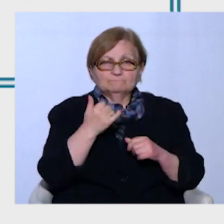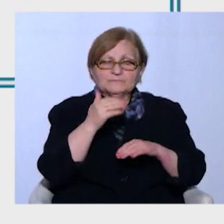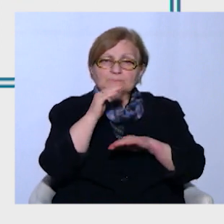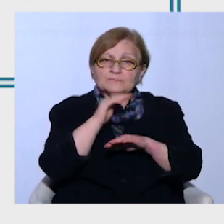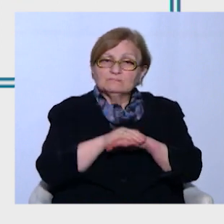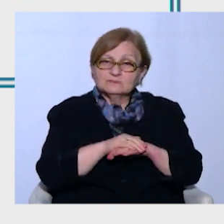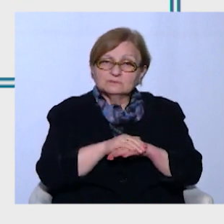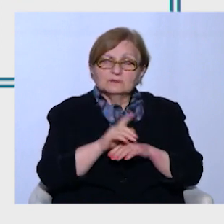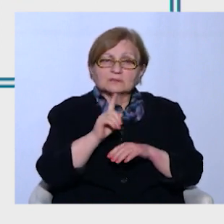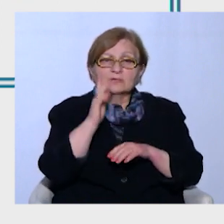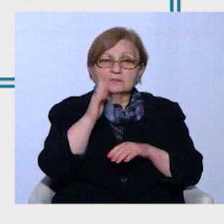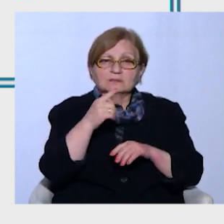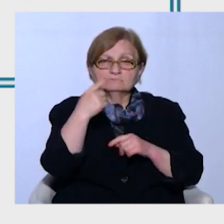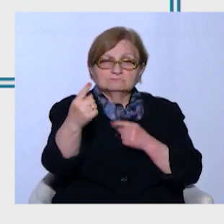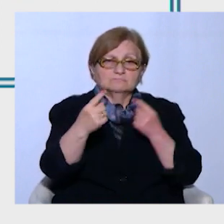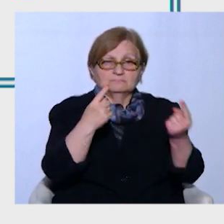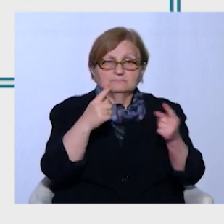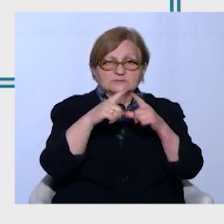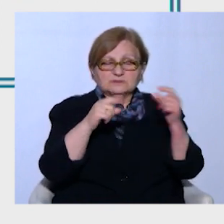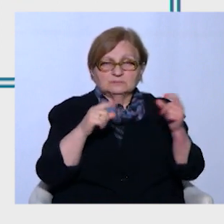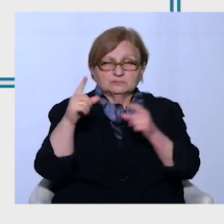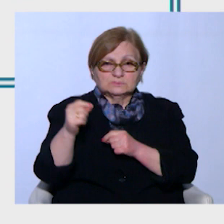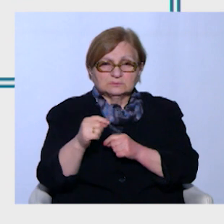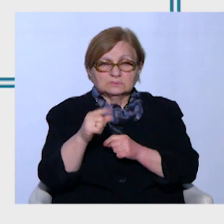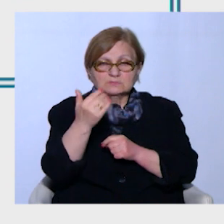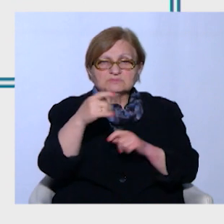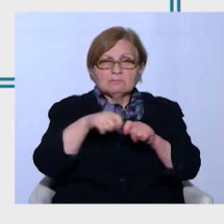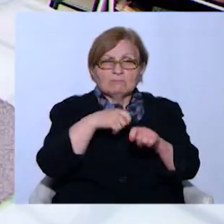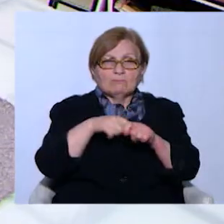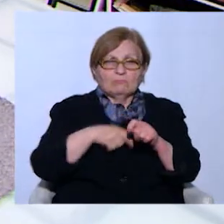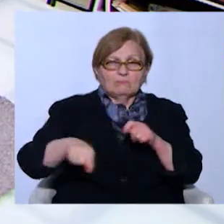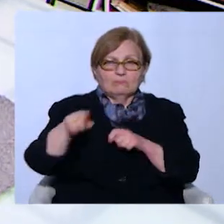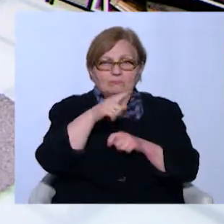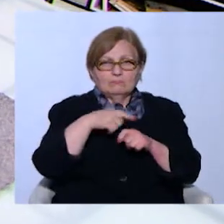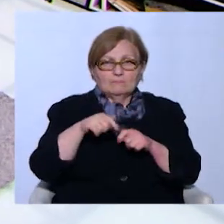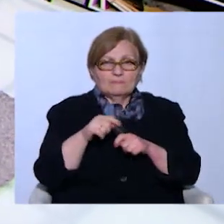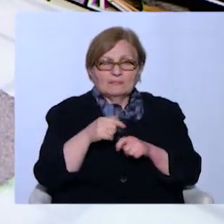რა იქნება თითოეული სამკუთხედის ფართობი,